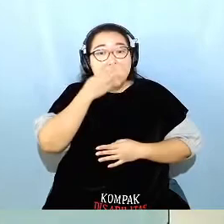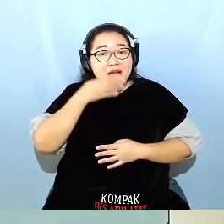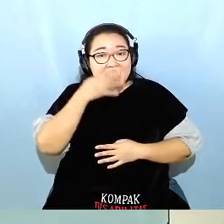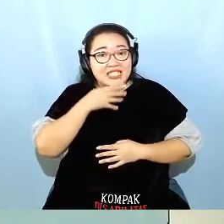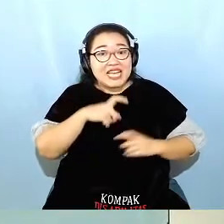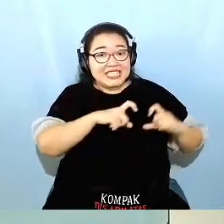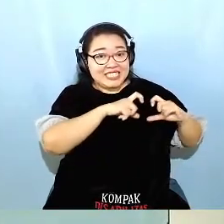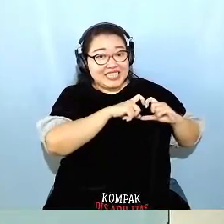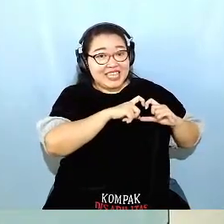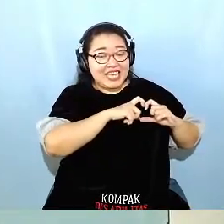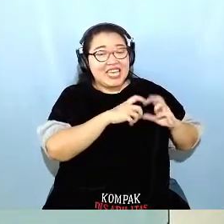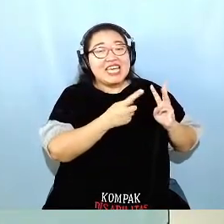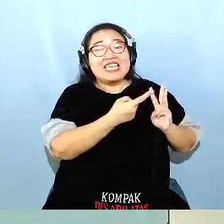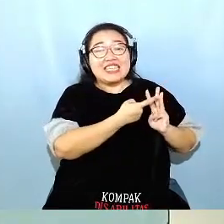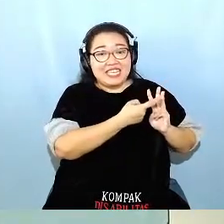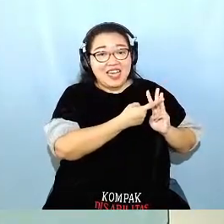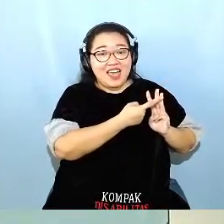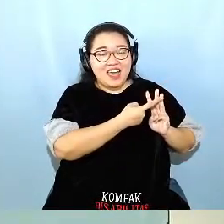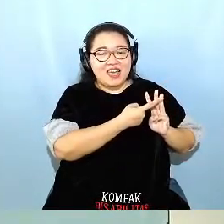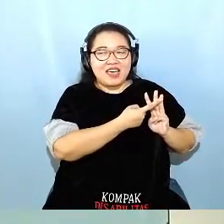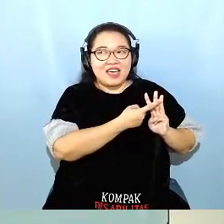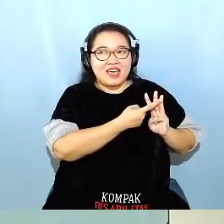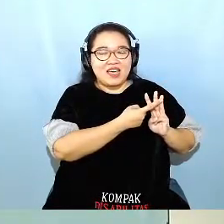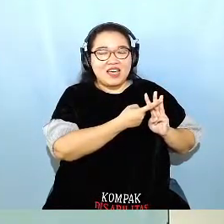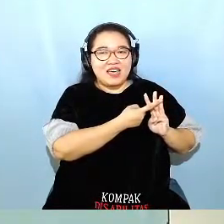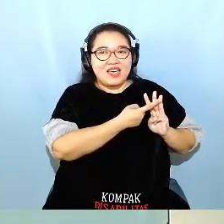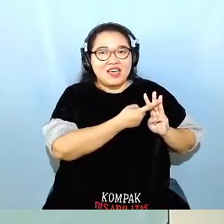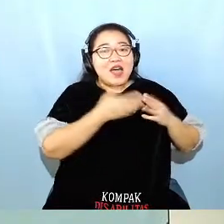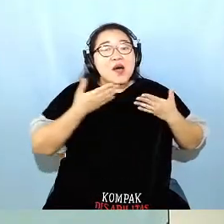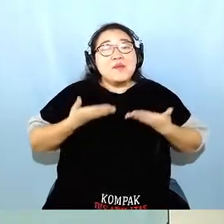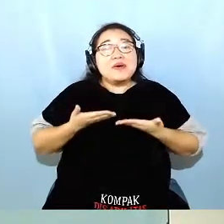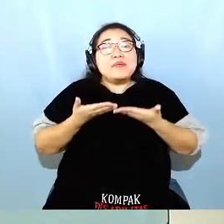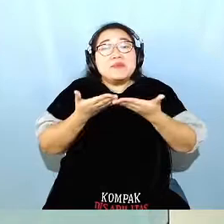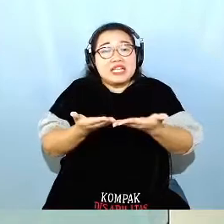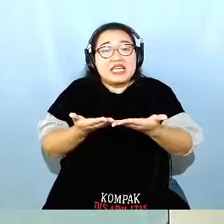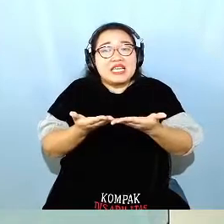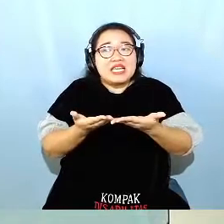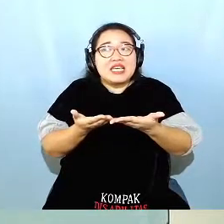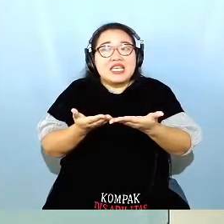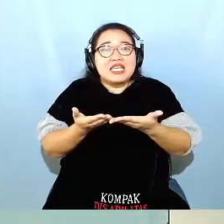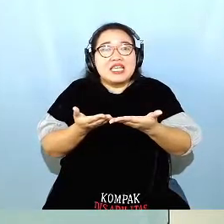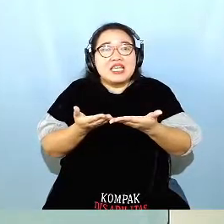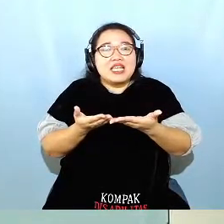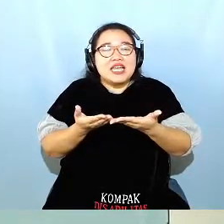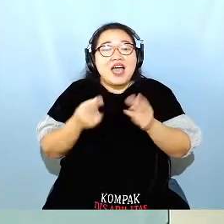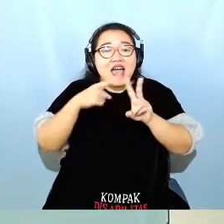Orang yang sering mendapat hadiah, dia akan merasa saya dicintai.